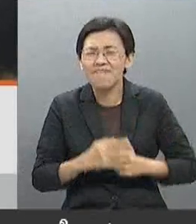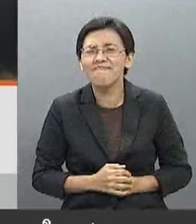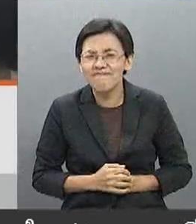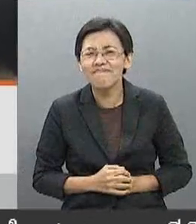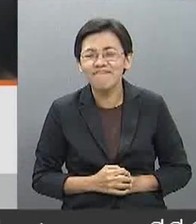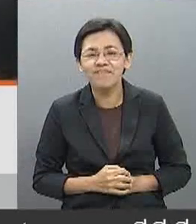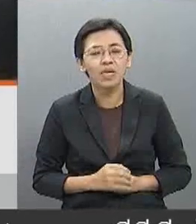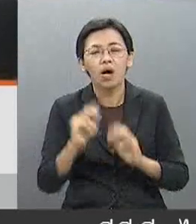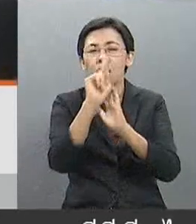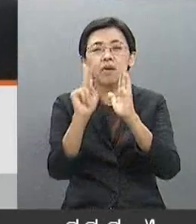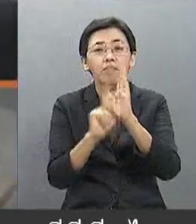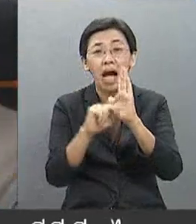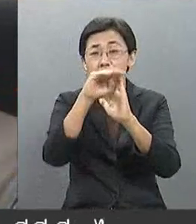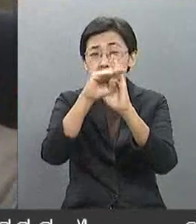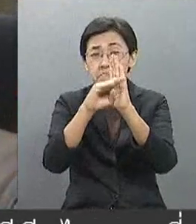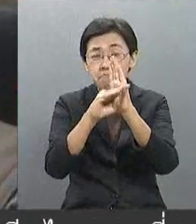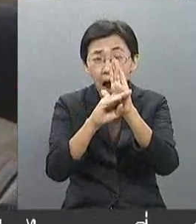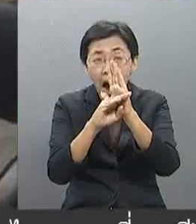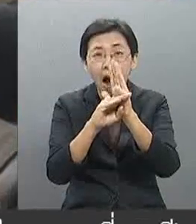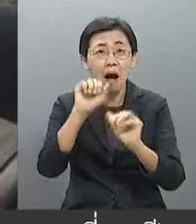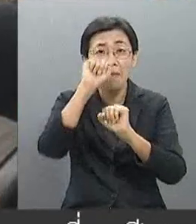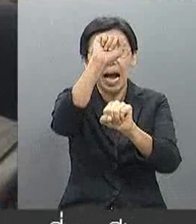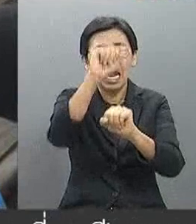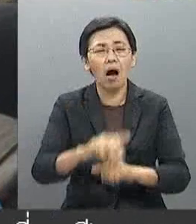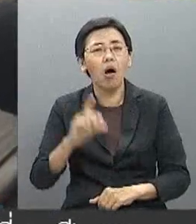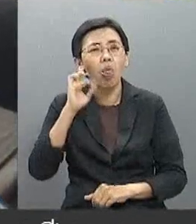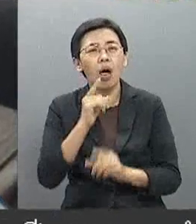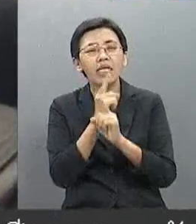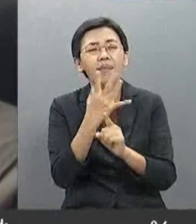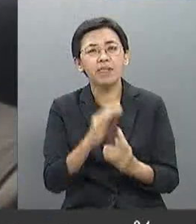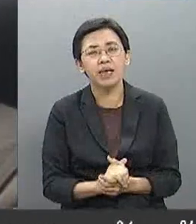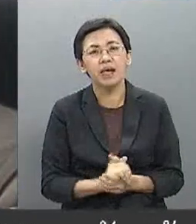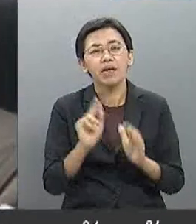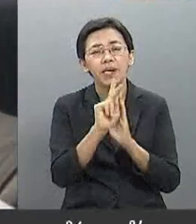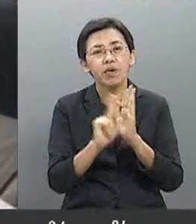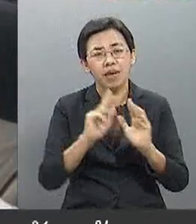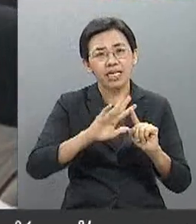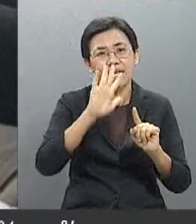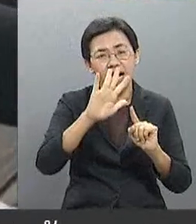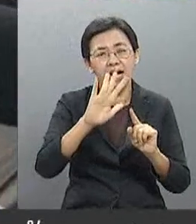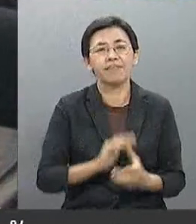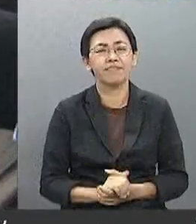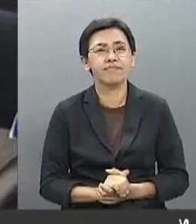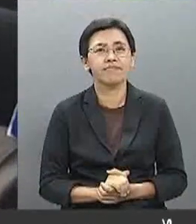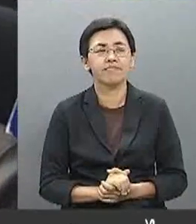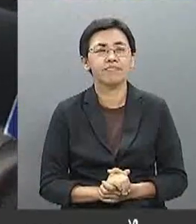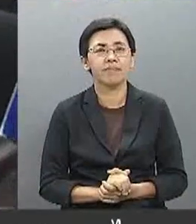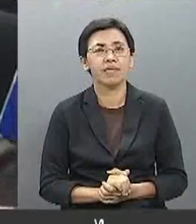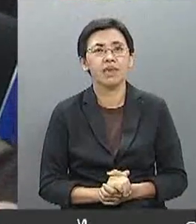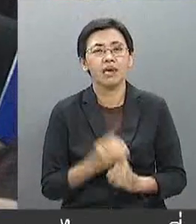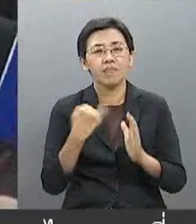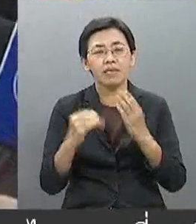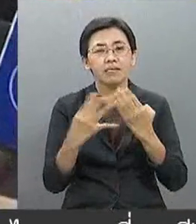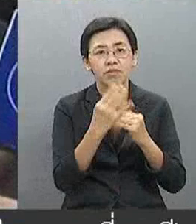ที่ผมได้กล่าวเมื่อกี้นะครับในฉบับที่5ข้อ2เล็บ2นะครับซึ่งจะมีอัตราโทษจำคุกไม่เกิน2ปีหรือปรับไม่เกิน